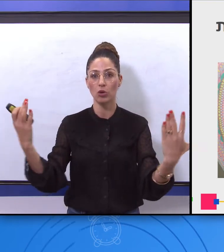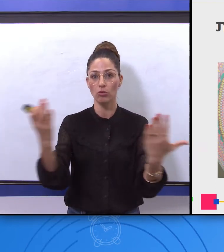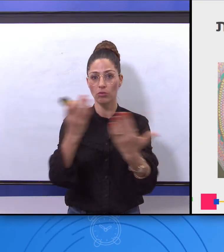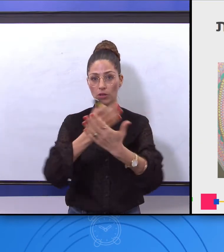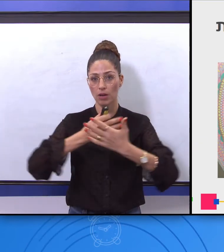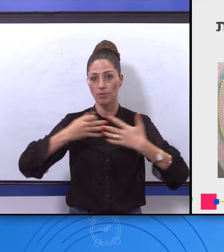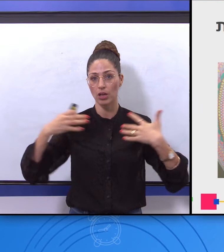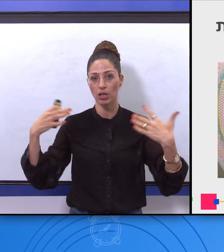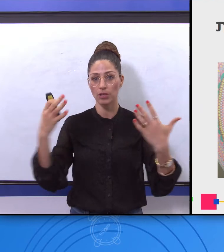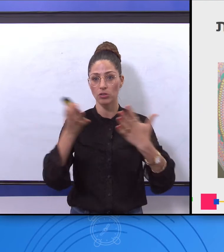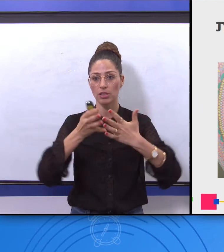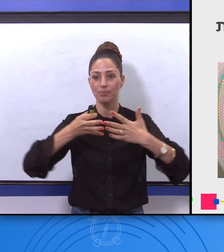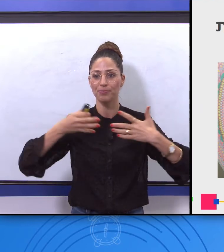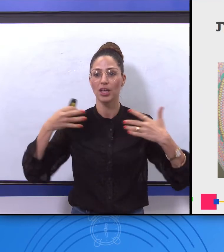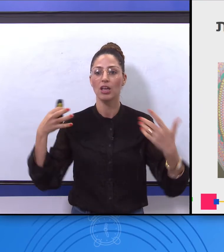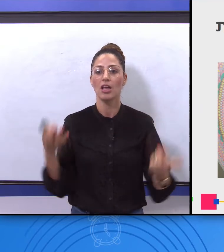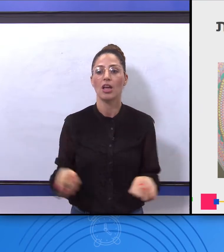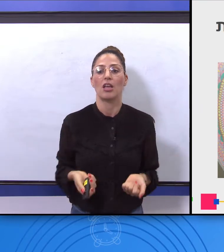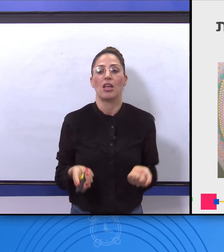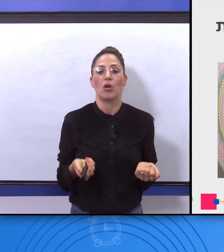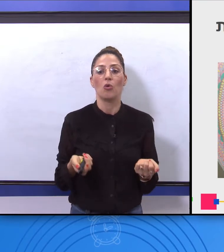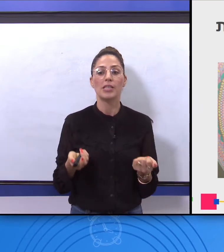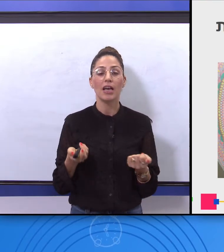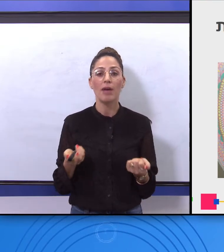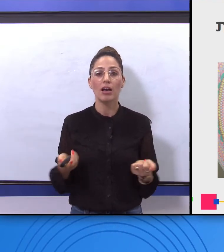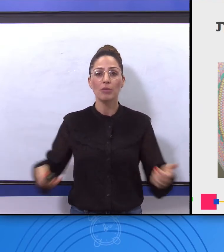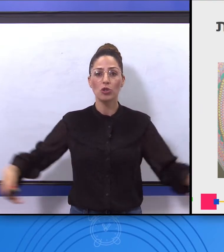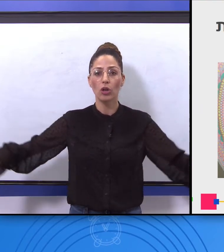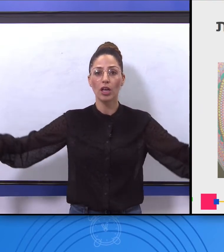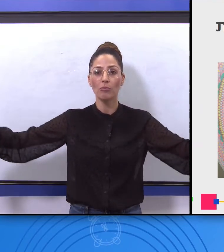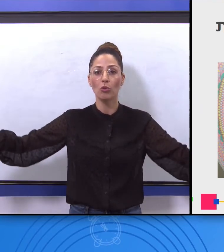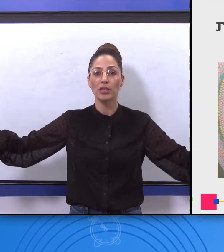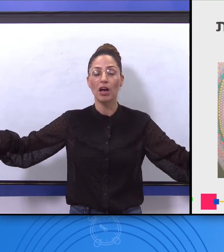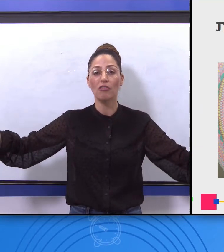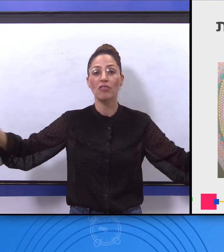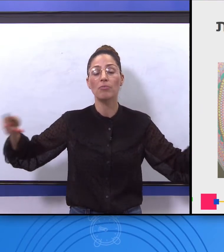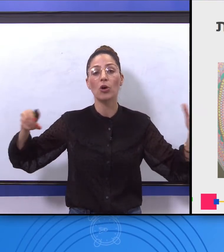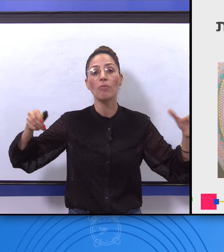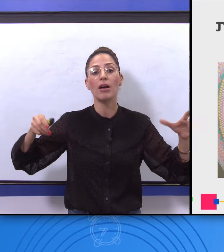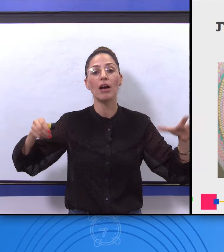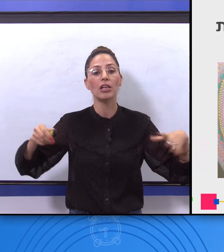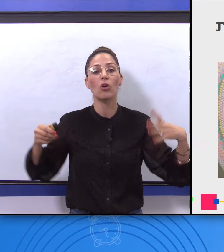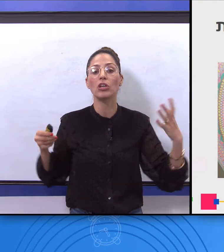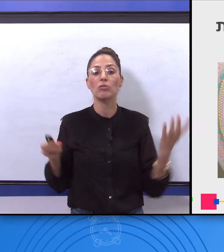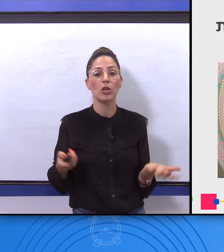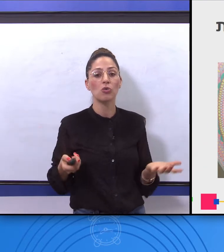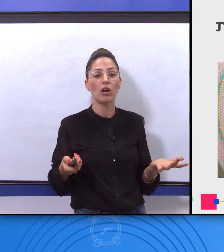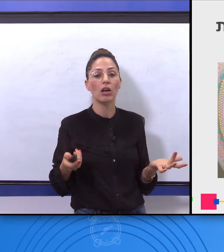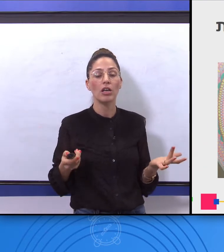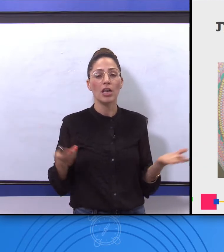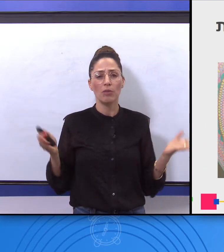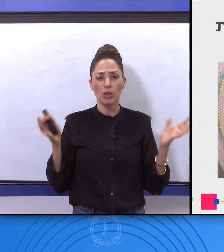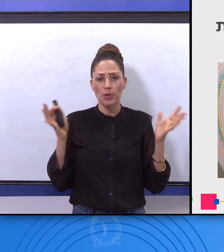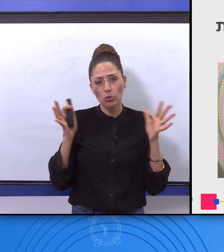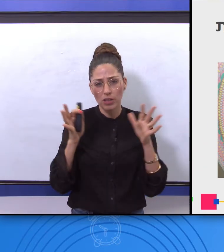את היקום. רואים כמה מעגלים אני עושה? הוא מצייר מעגלים שהולכים ומתרחבים, ובכל מעגל יכול להיות משהו